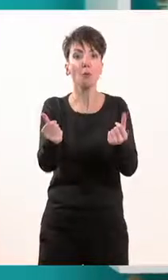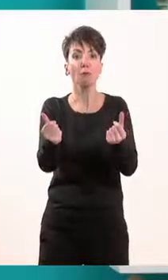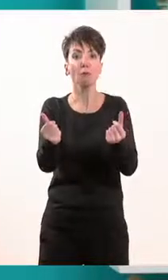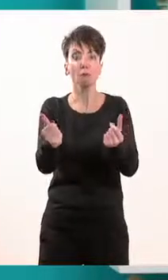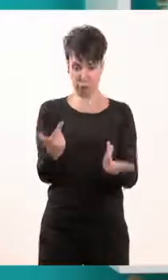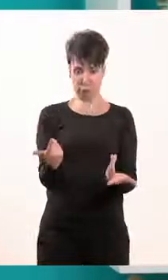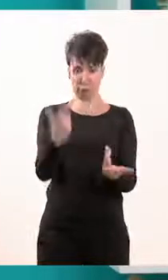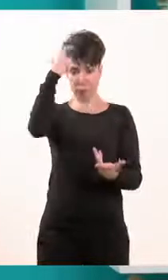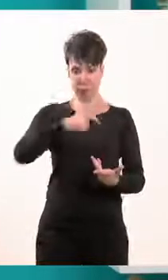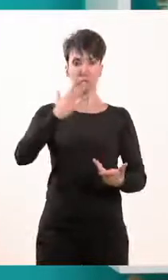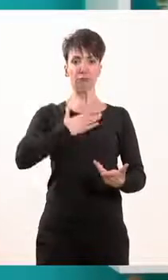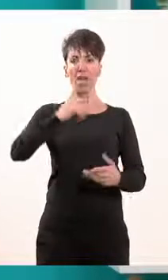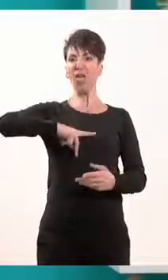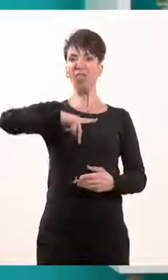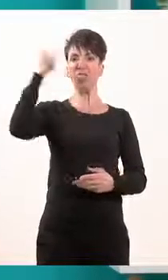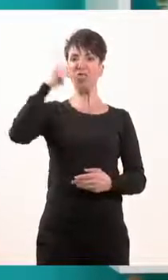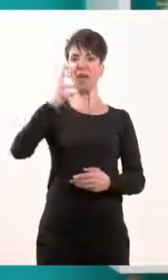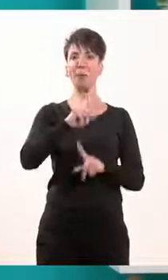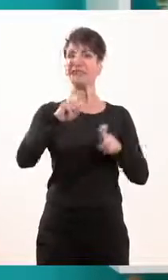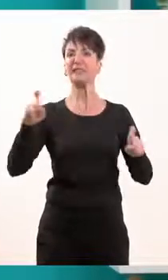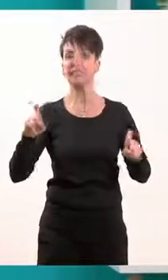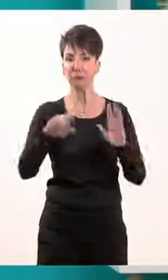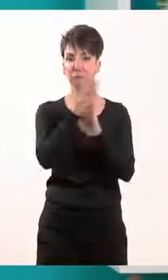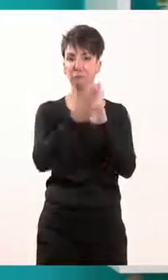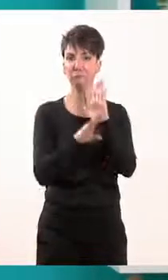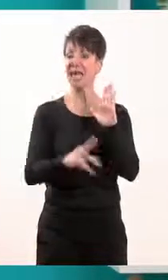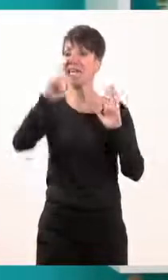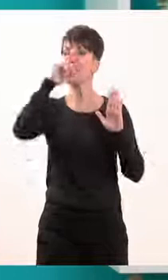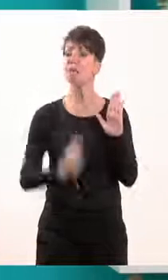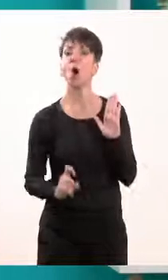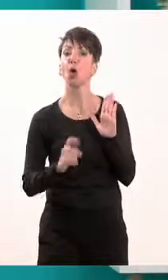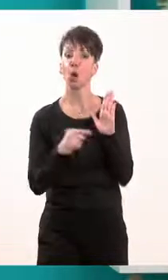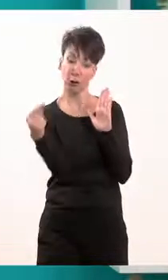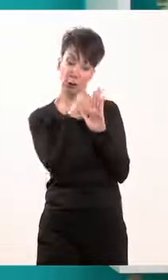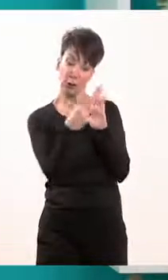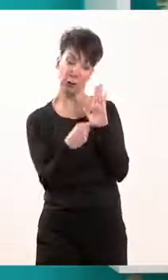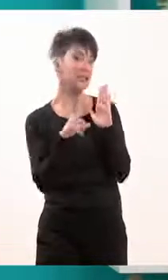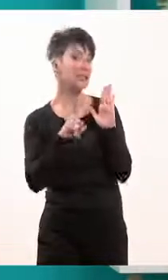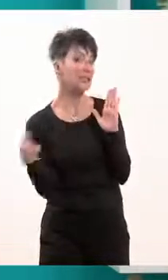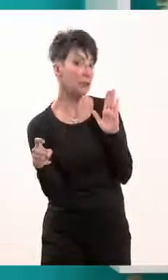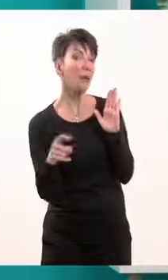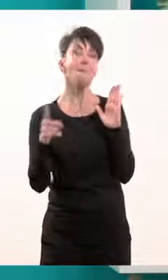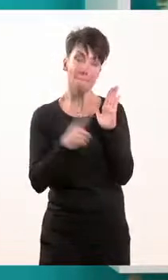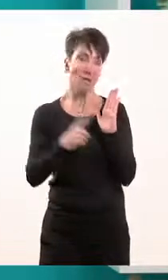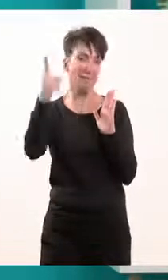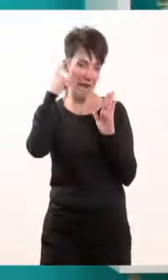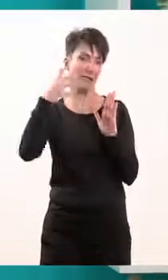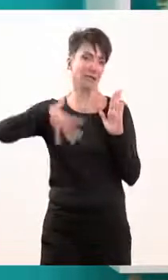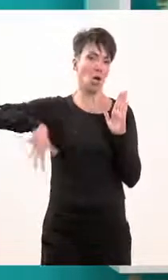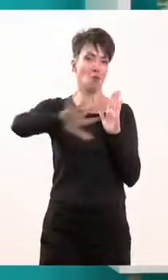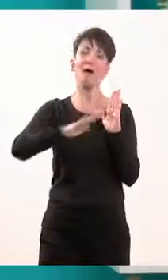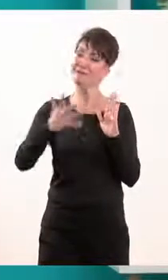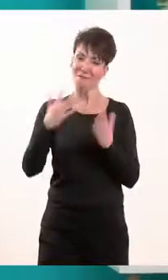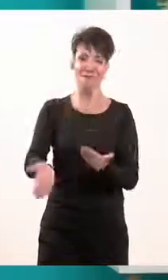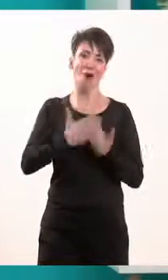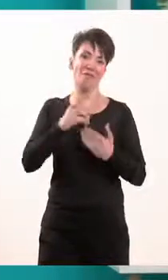δικαιώματα και τις υποχρεώσεις μας, και είμαστε ακριβώς σε αυτό το πλαίσιο. Σήμερα θα μιλήσουμε για τις λειτουργίες της